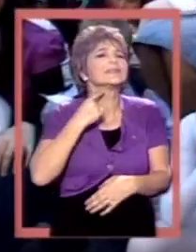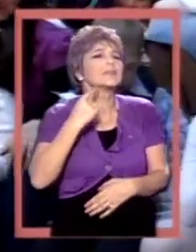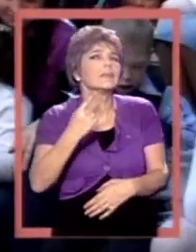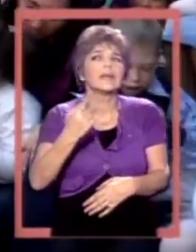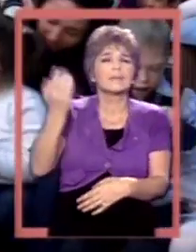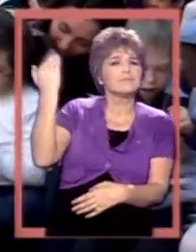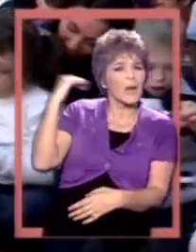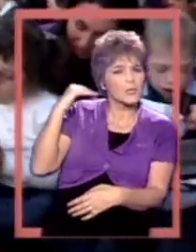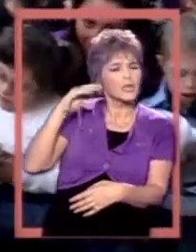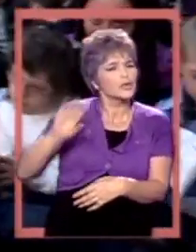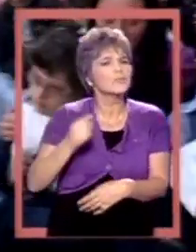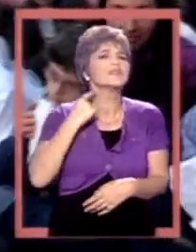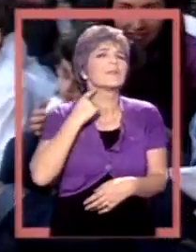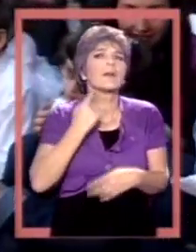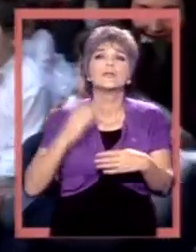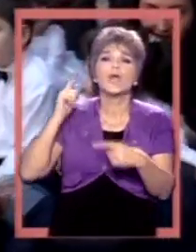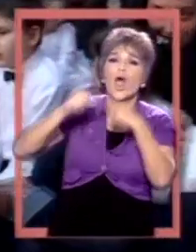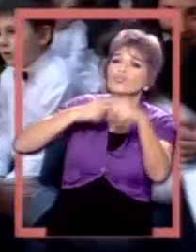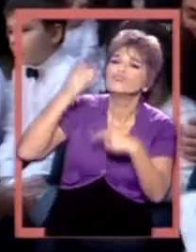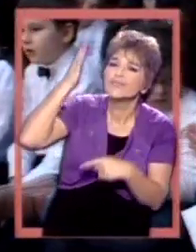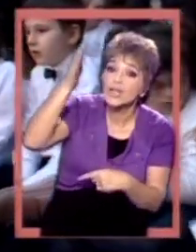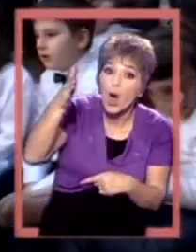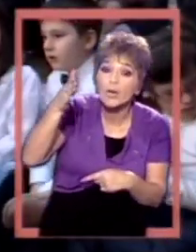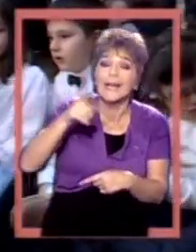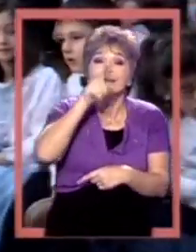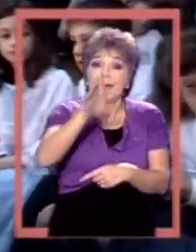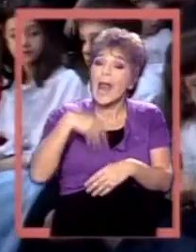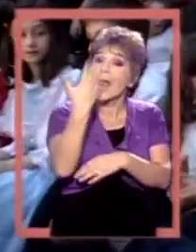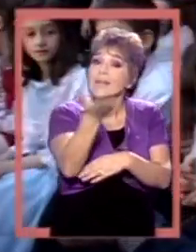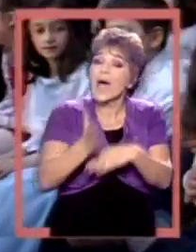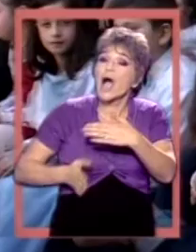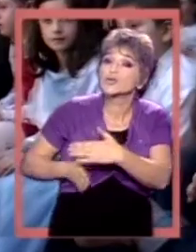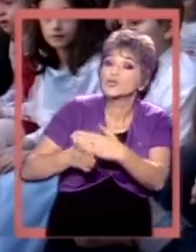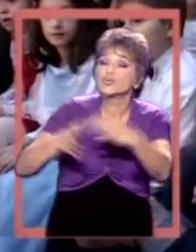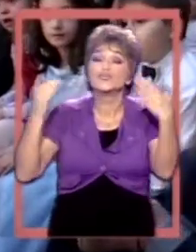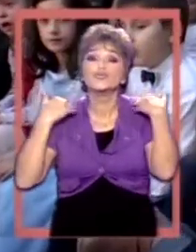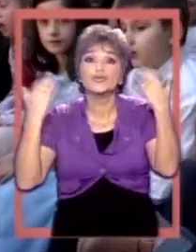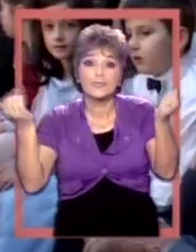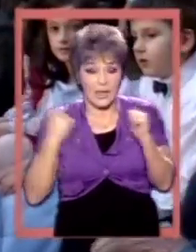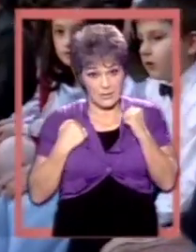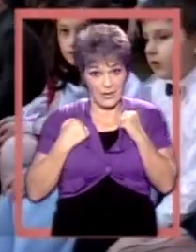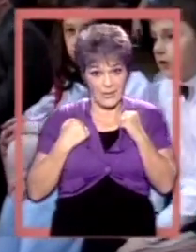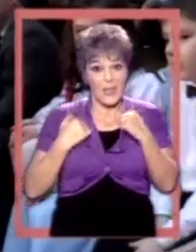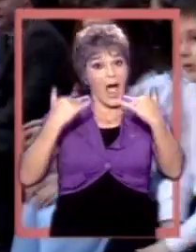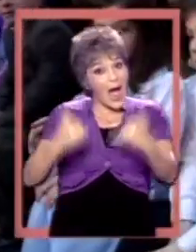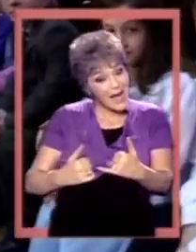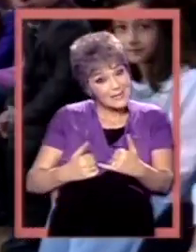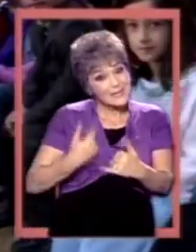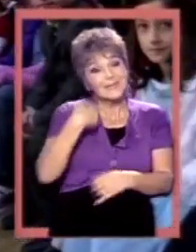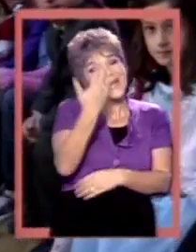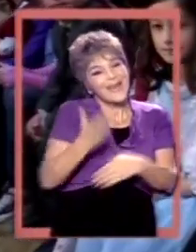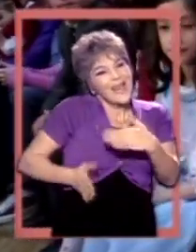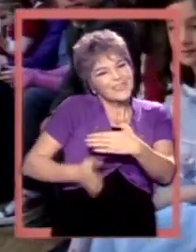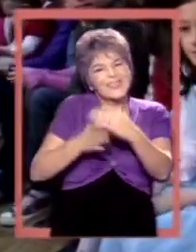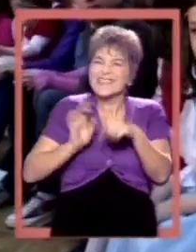vor fi, faci kinetoterapie, îi ajuți la mobilitate. Astăzi, la ce i-ai ajutat? Astăzi am ajutat ca să se simtă bine,